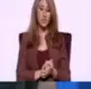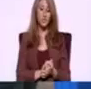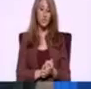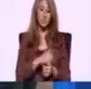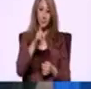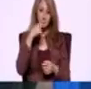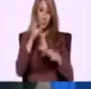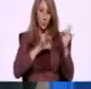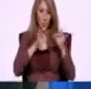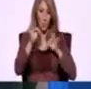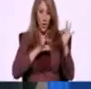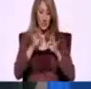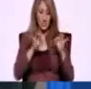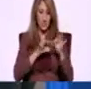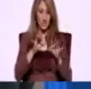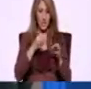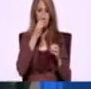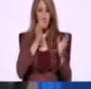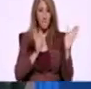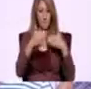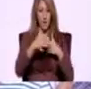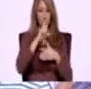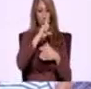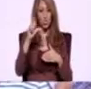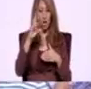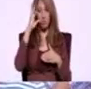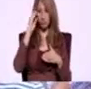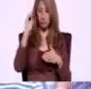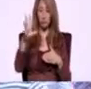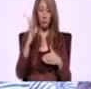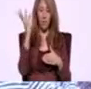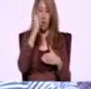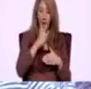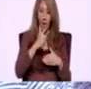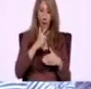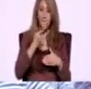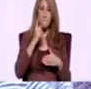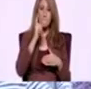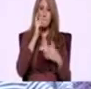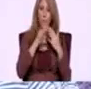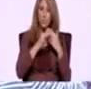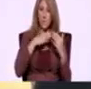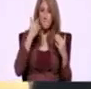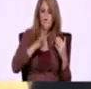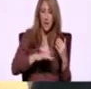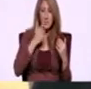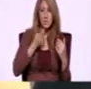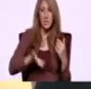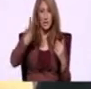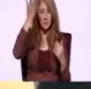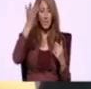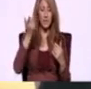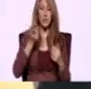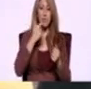ريحان فستطلق قوافل غذائية شهريا وتكفل عددا من الأرامل والمرضى وكبار السن وتفك